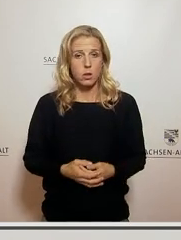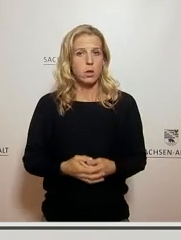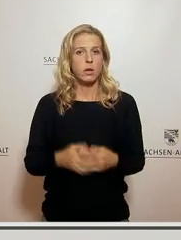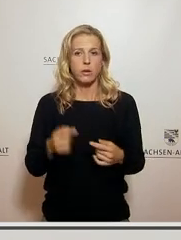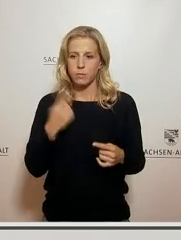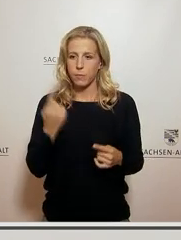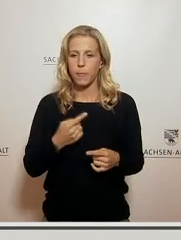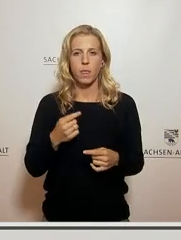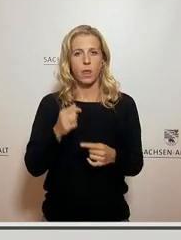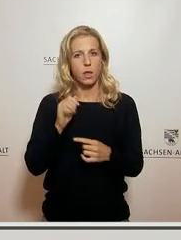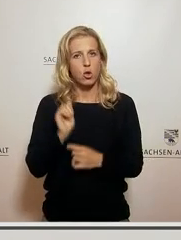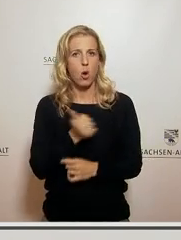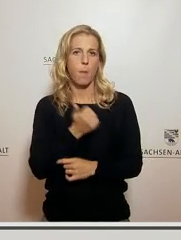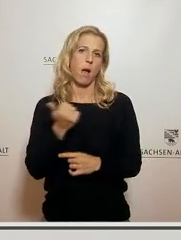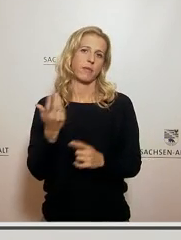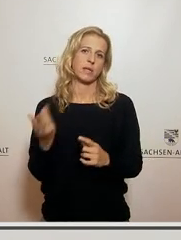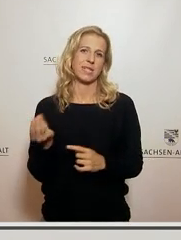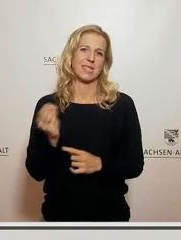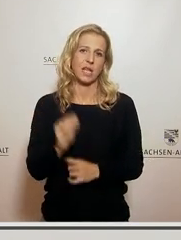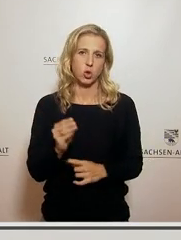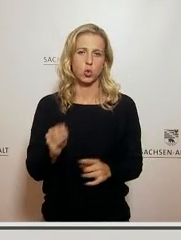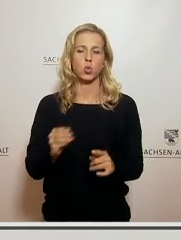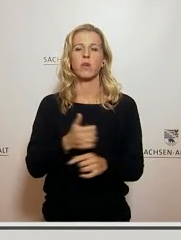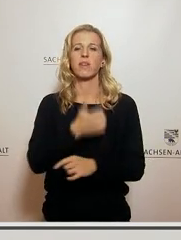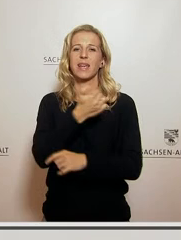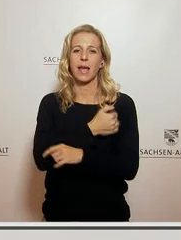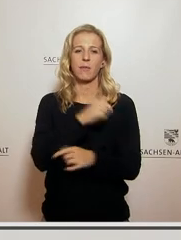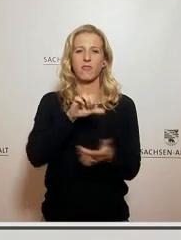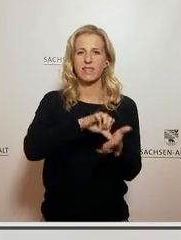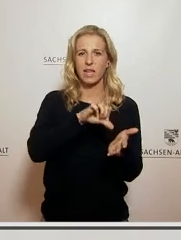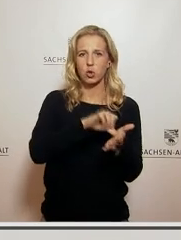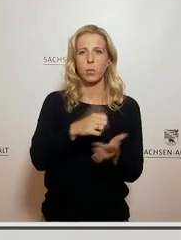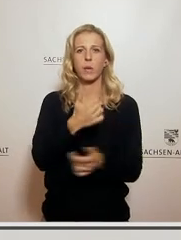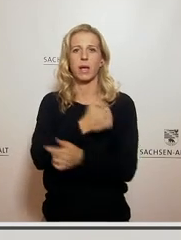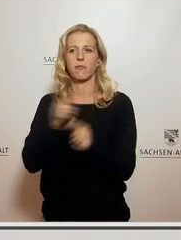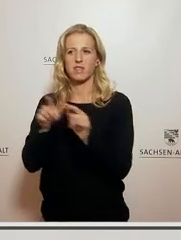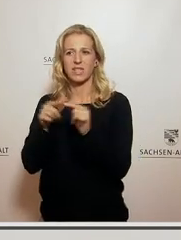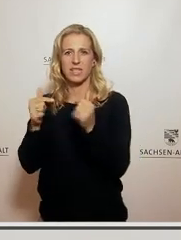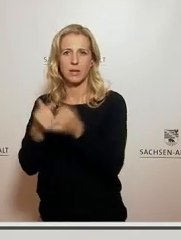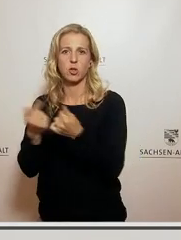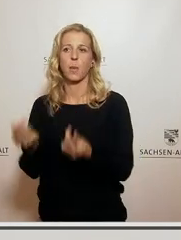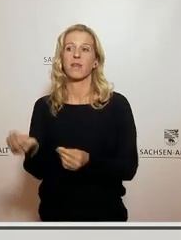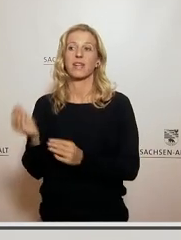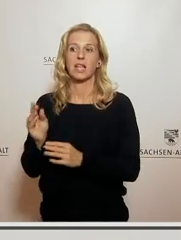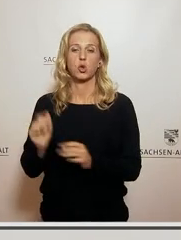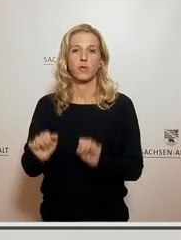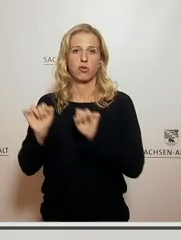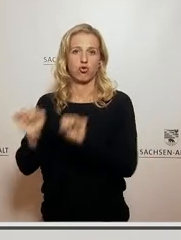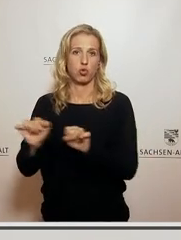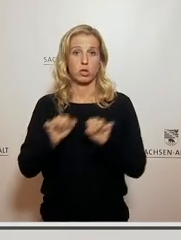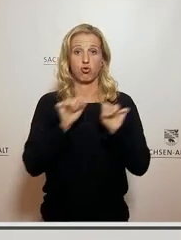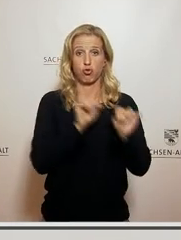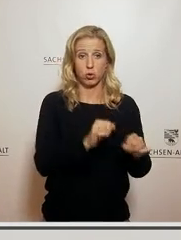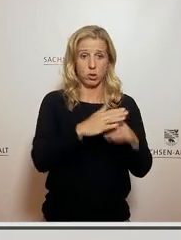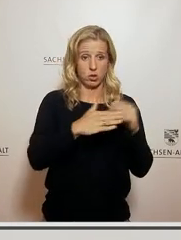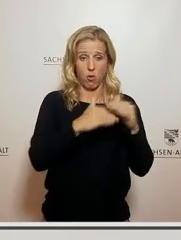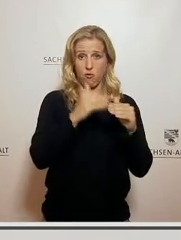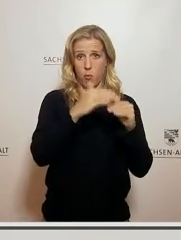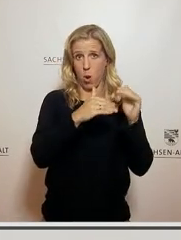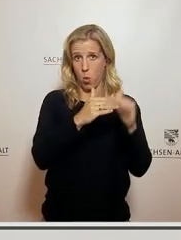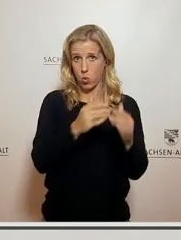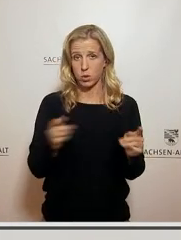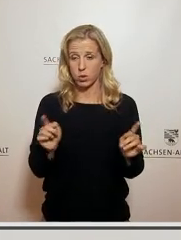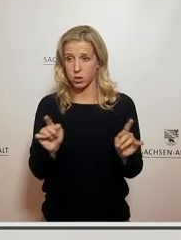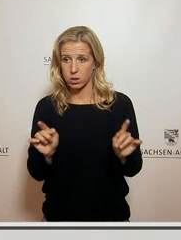nochmal zusätzlich Sicherheitsmaßnahmen auch bei den Impfzentren und Impfteams machen. Aber wir müssen einfach sagen, wir hoffen einfach, dass die Großteil